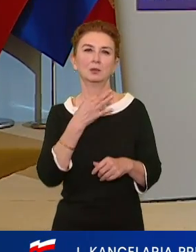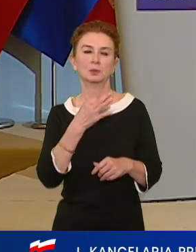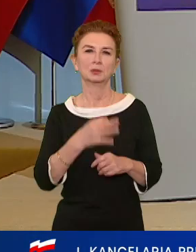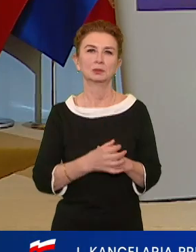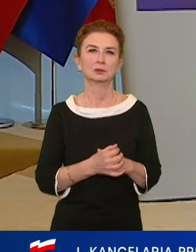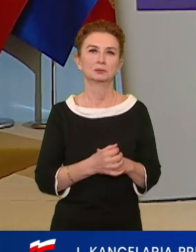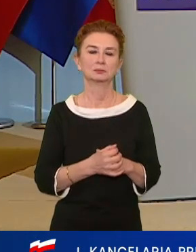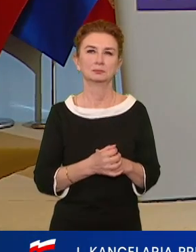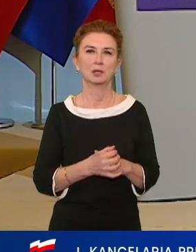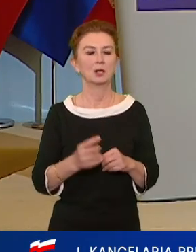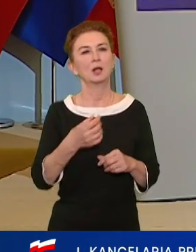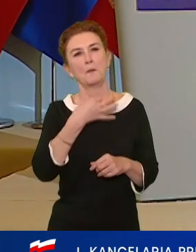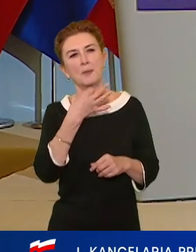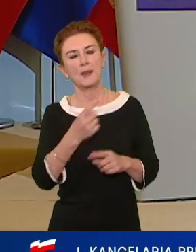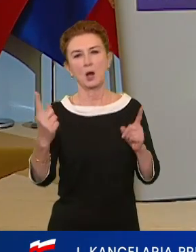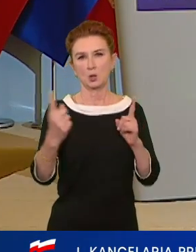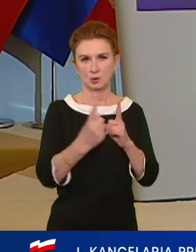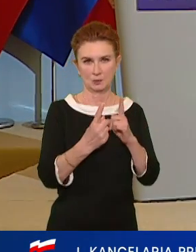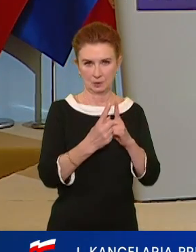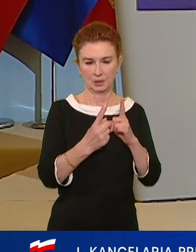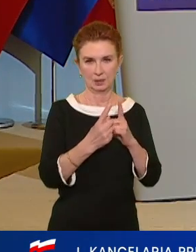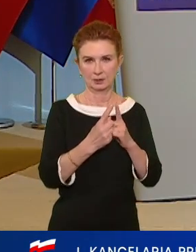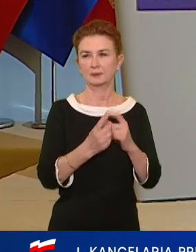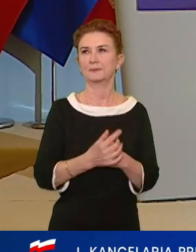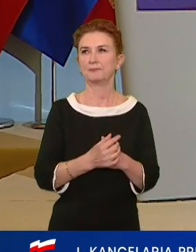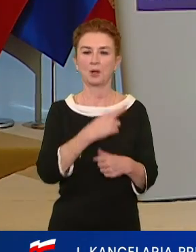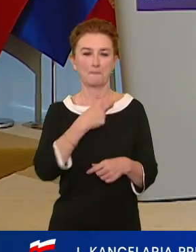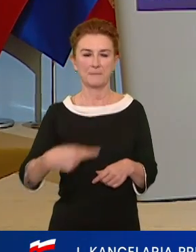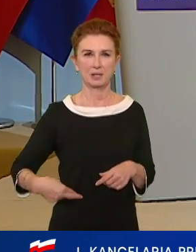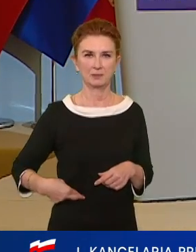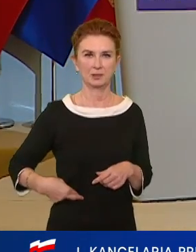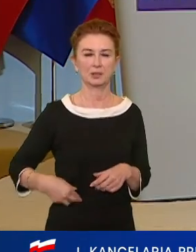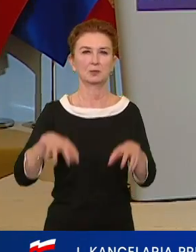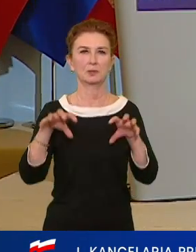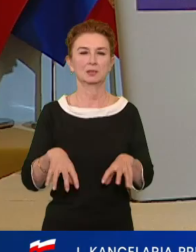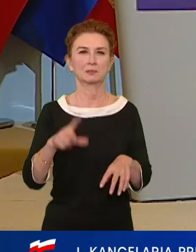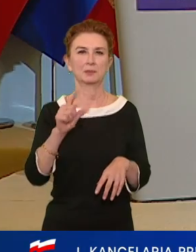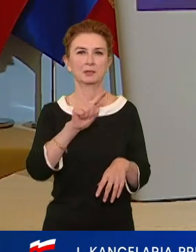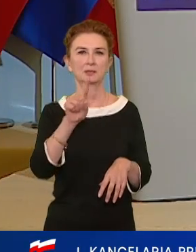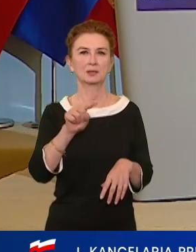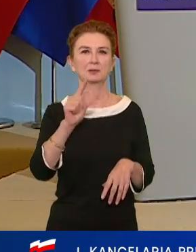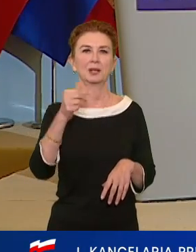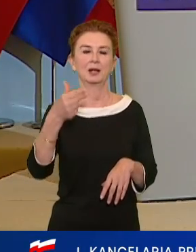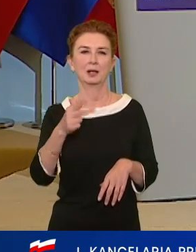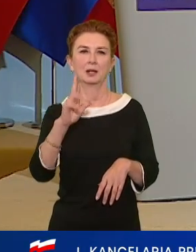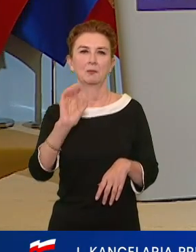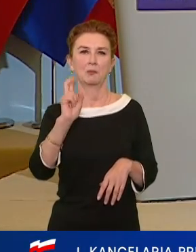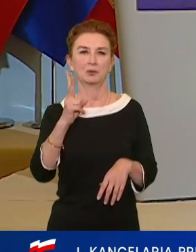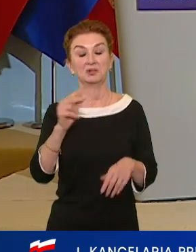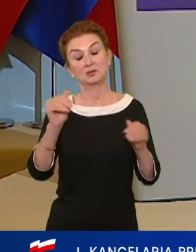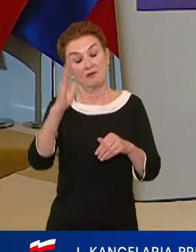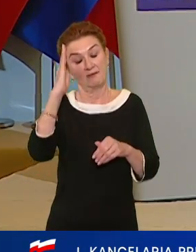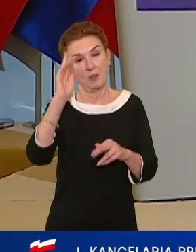o spotkanie z panem premierem z prezesem zbigniewem bońkiem też coś wiadomo powrocie do sportu zawodowego na